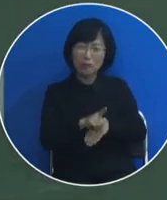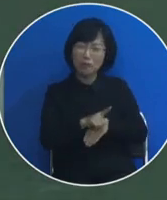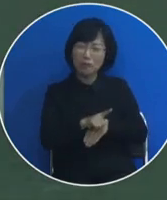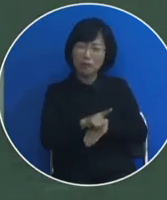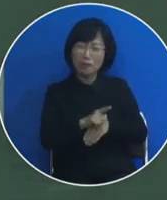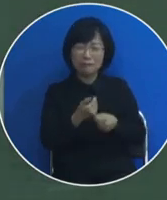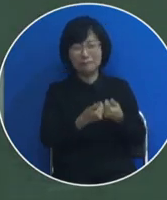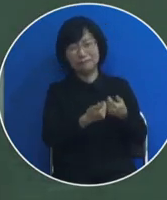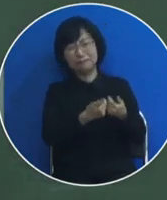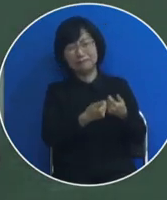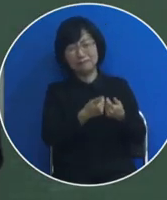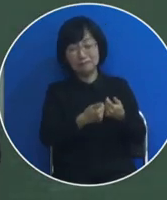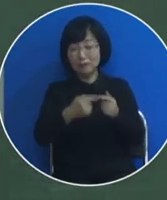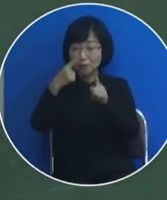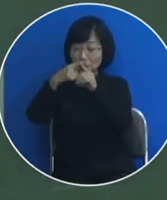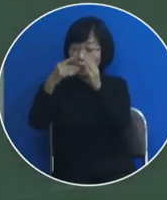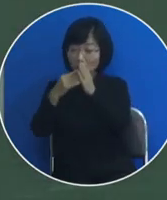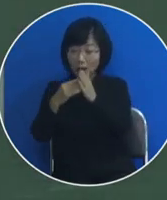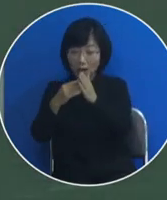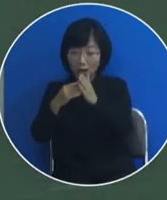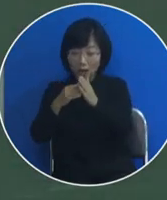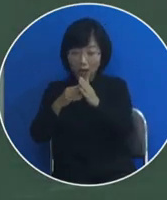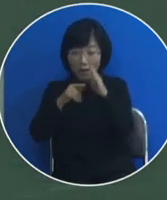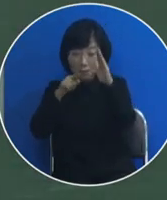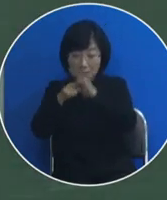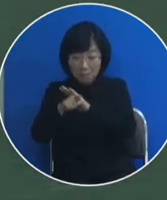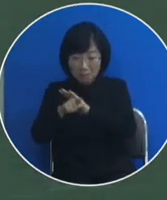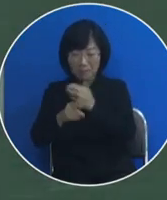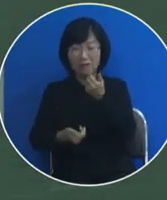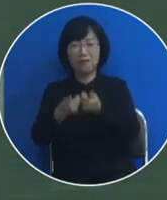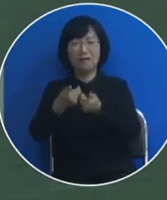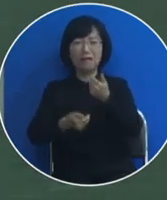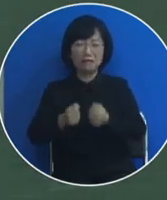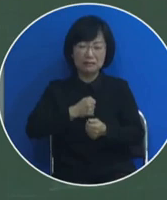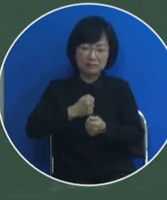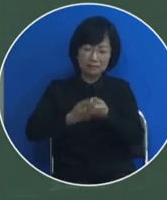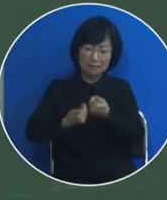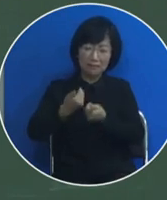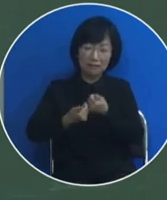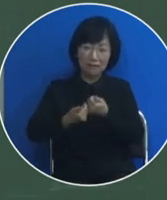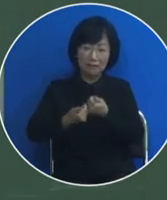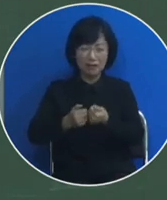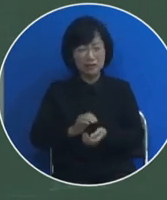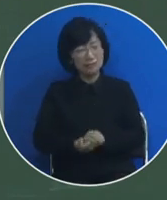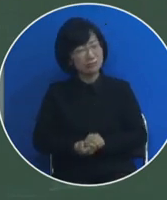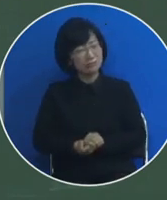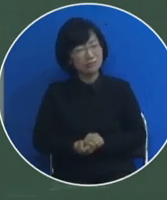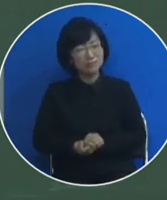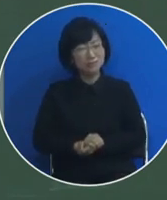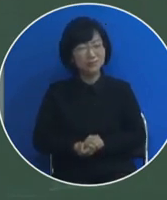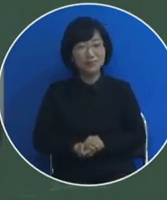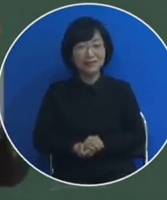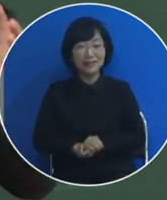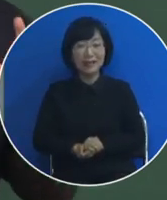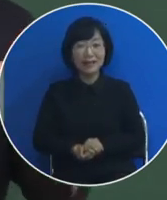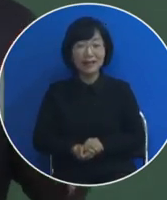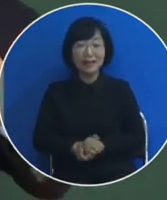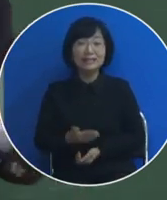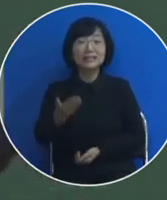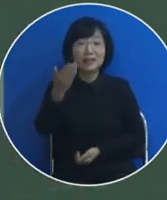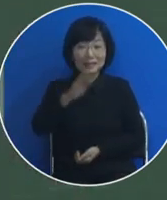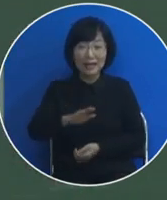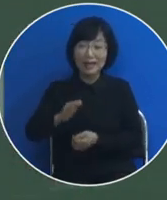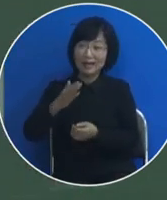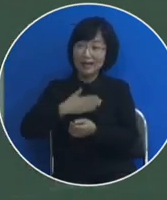And when they come to church, all they have are conflicts. 그게 무슨 신앙생활입니까? What kind of walk of faith is that? 내가 진짜 하나님의 절대적 목표를